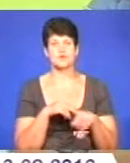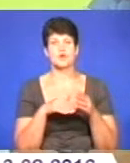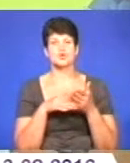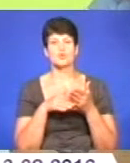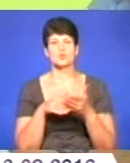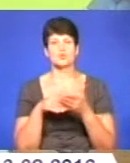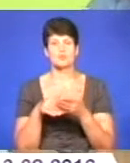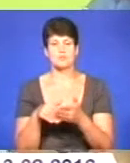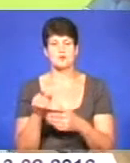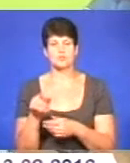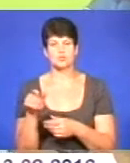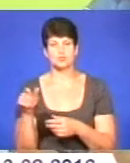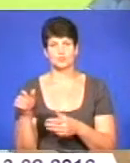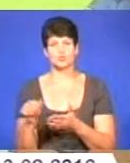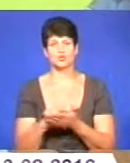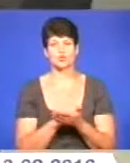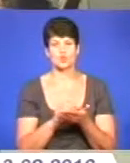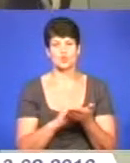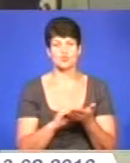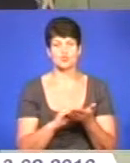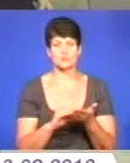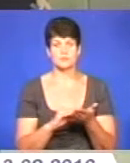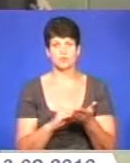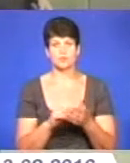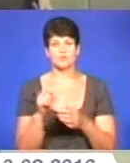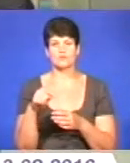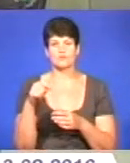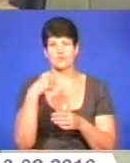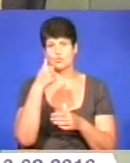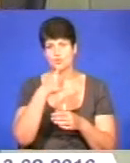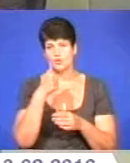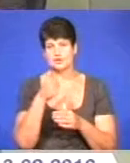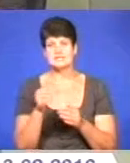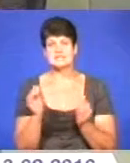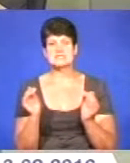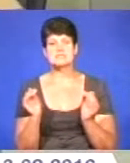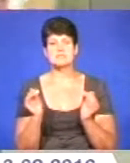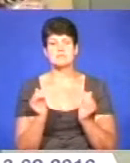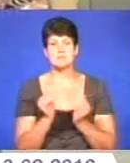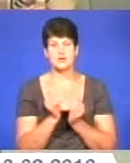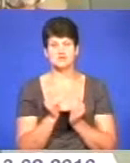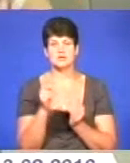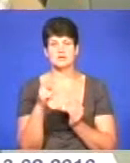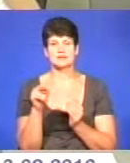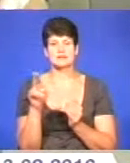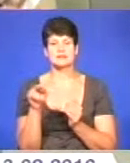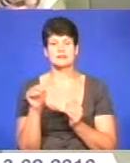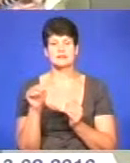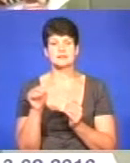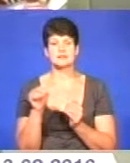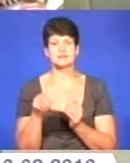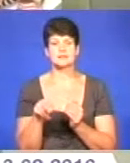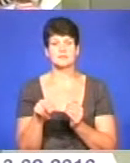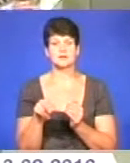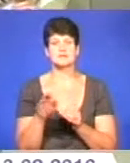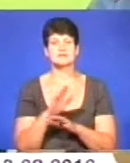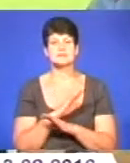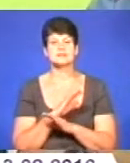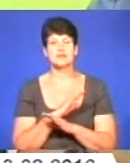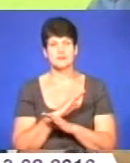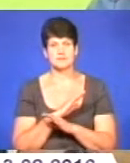допомагають людям, документують. В цьому році у нас зменшення дорожньо-транспортних пригод загиблими. В минулому